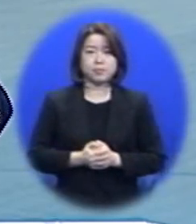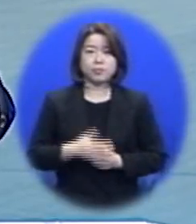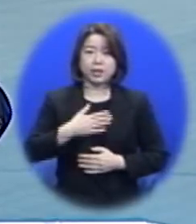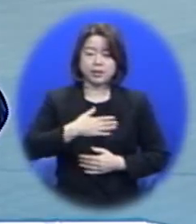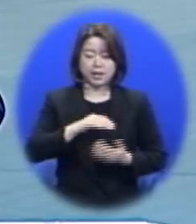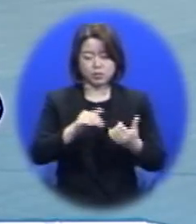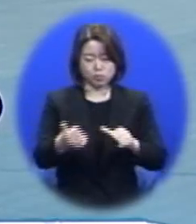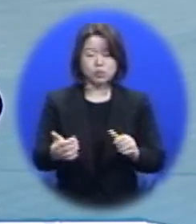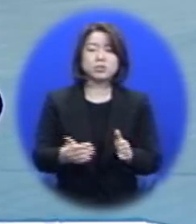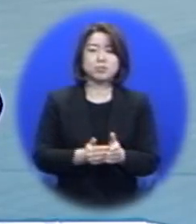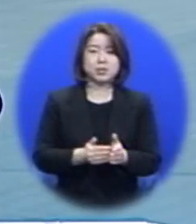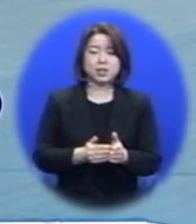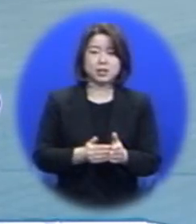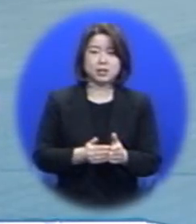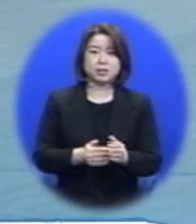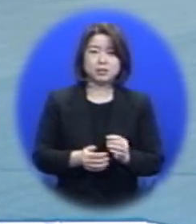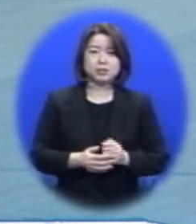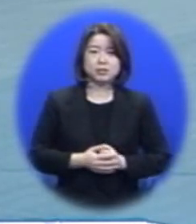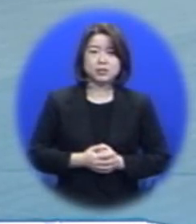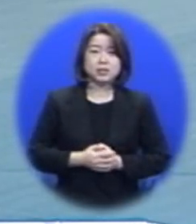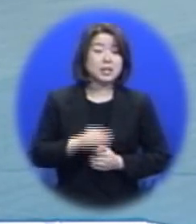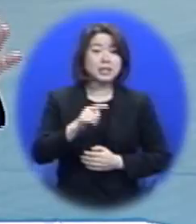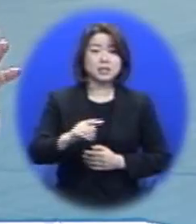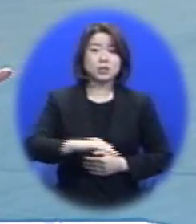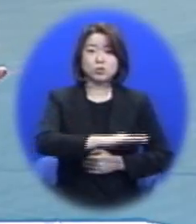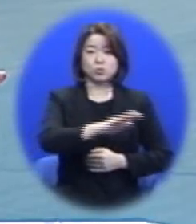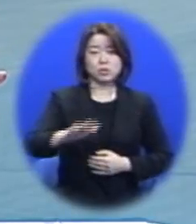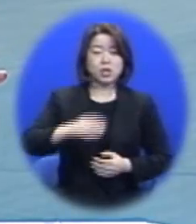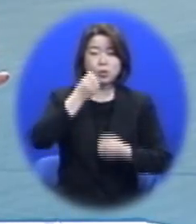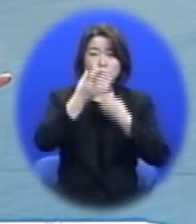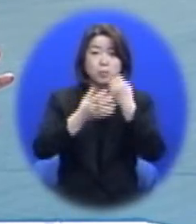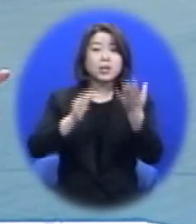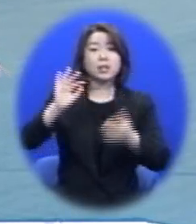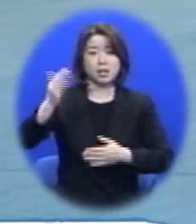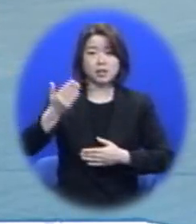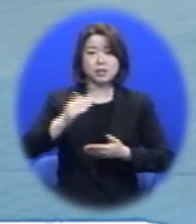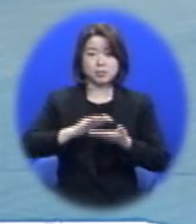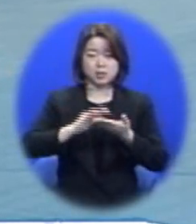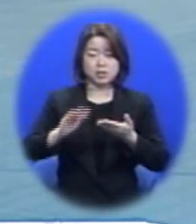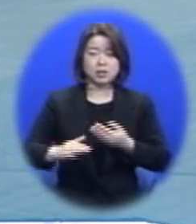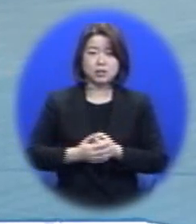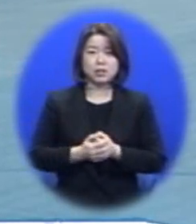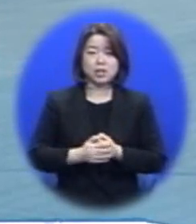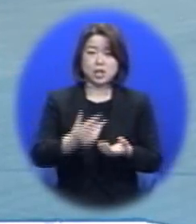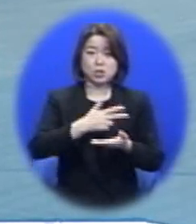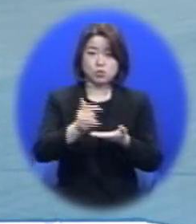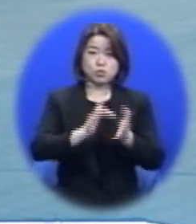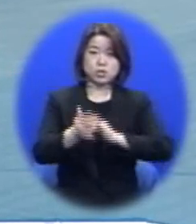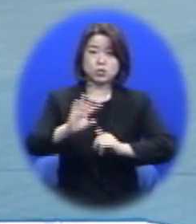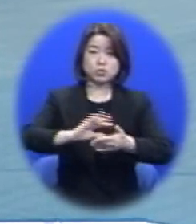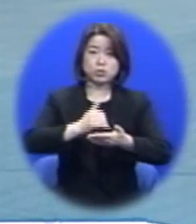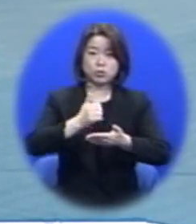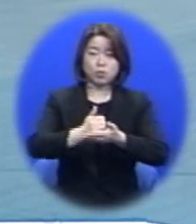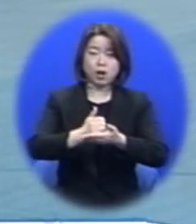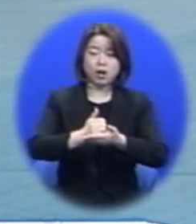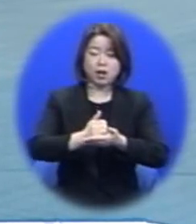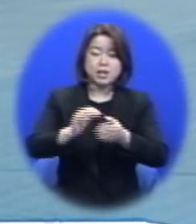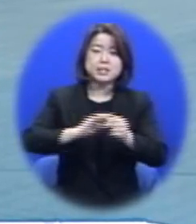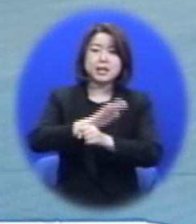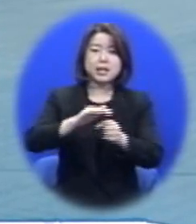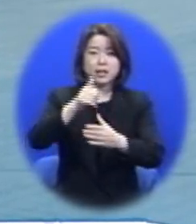나는 죽었습니다. 이건 우리의 고백이어야 하고 주 예수님과 사랑에 빠져 살아야